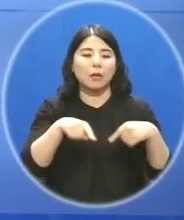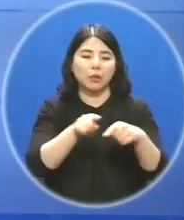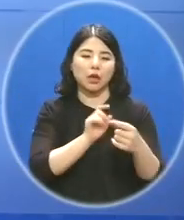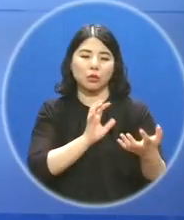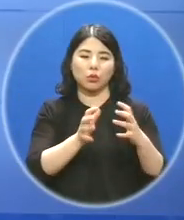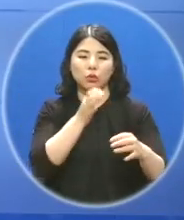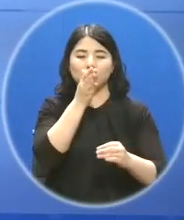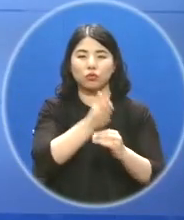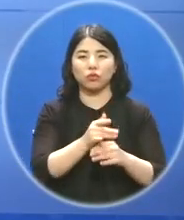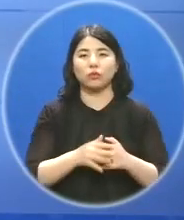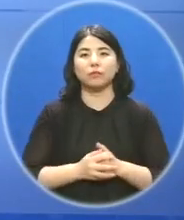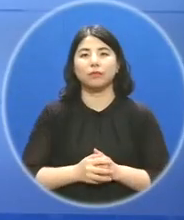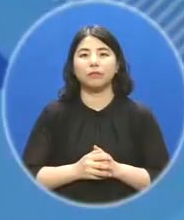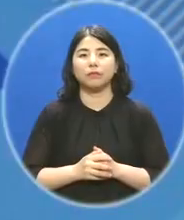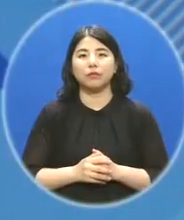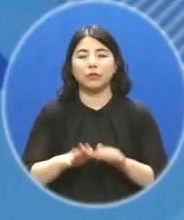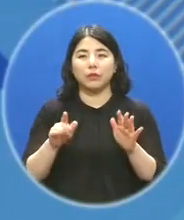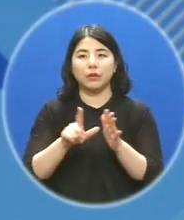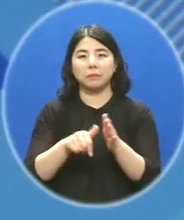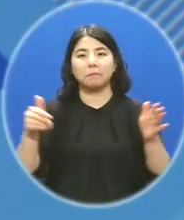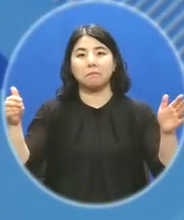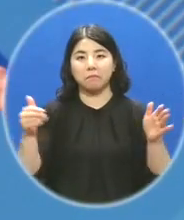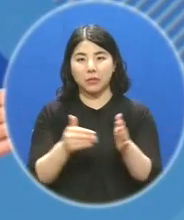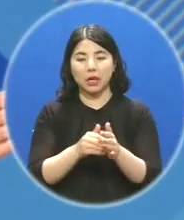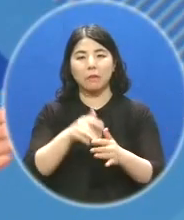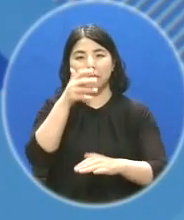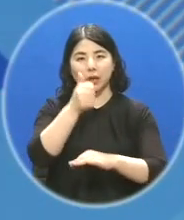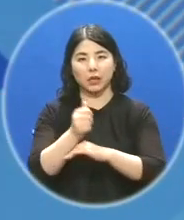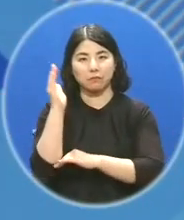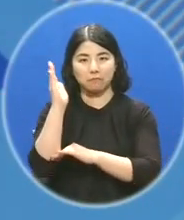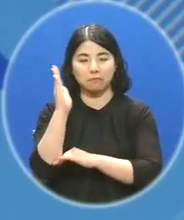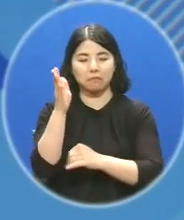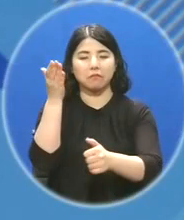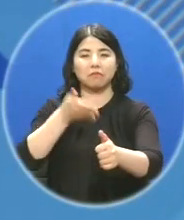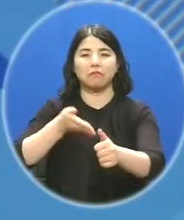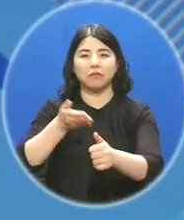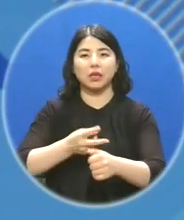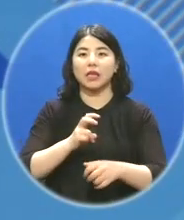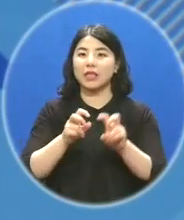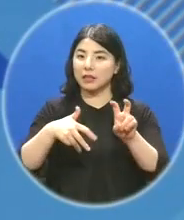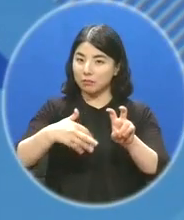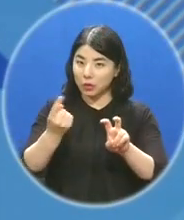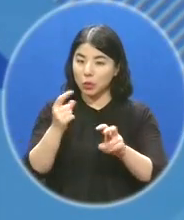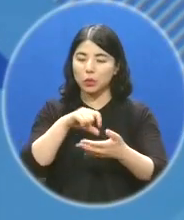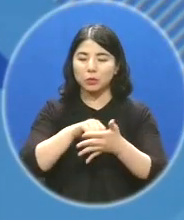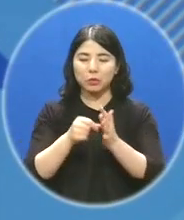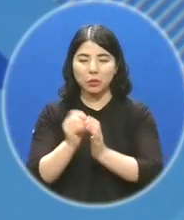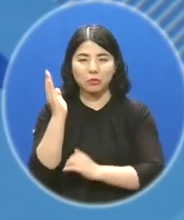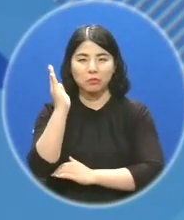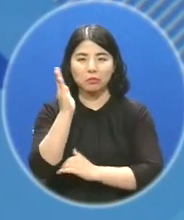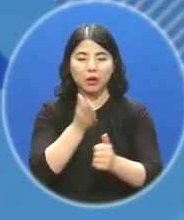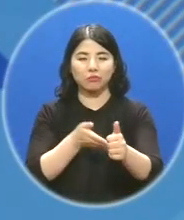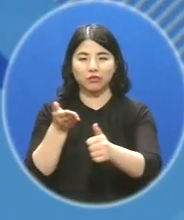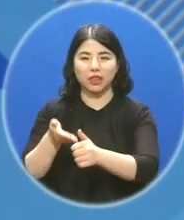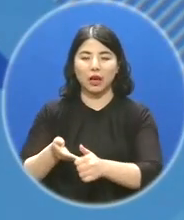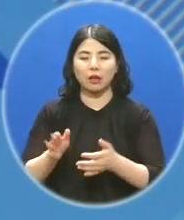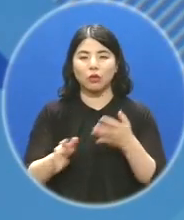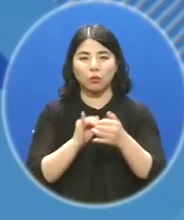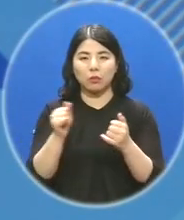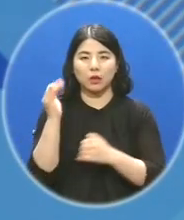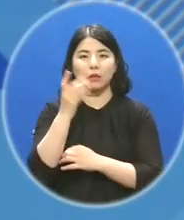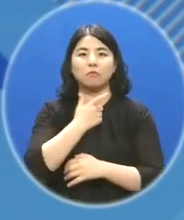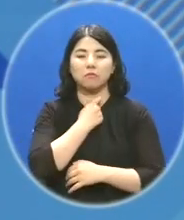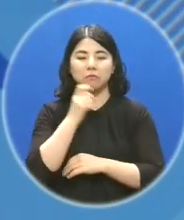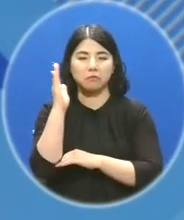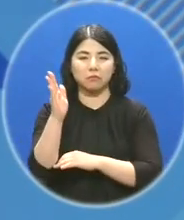토의하고 하고 있습니다. 네, 좋습니다. 자, 이제 시간이 다 돼서 끝으로 한 말씀씩만 약 한 20초 정도씩만 그 도민 여러분들께 네, 좀